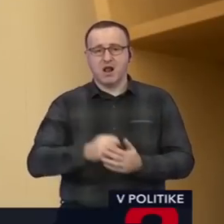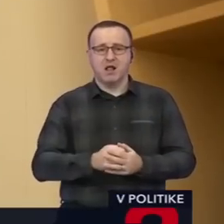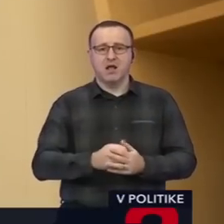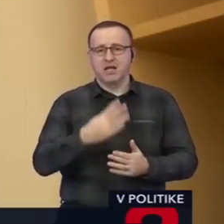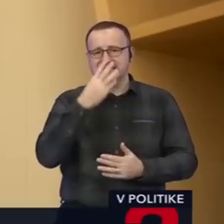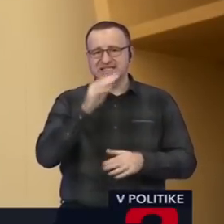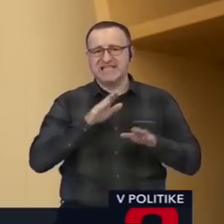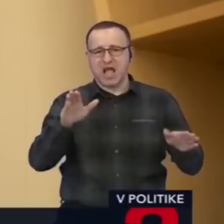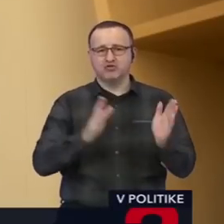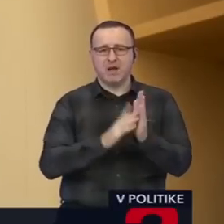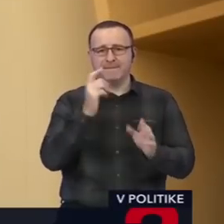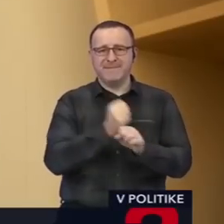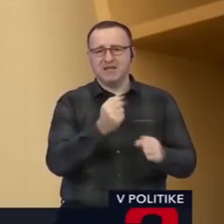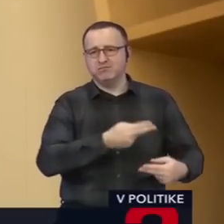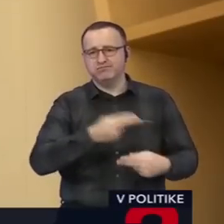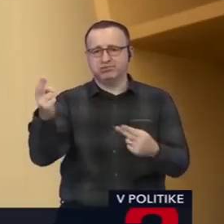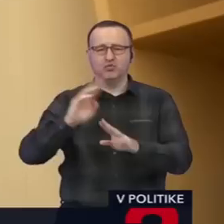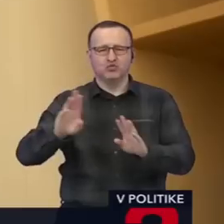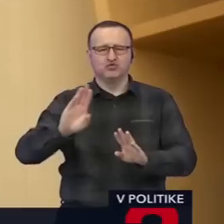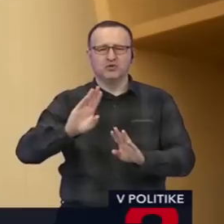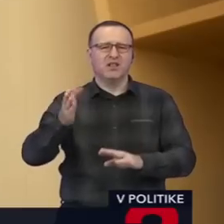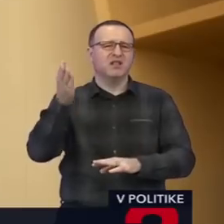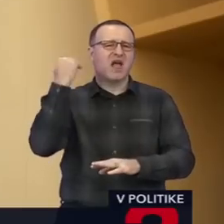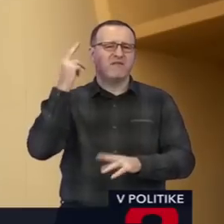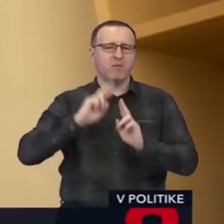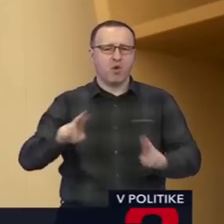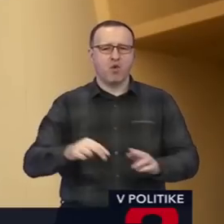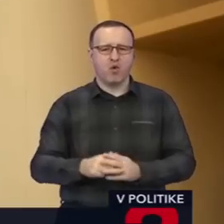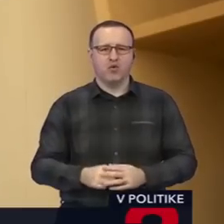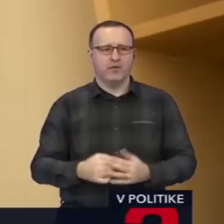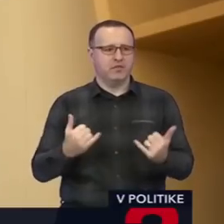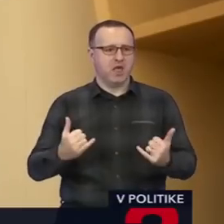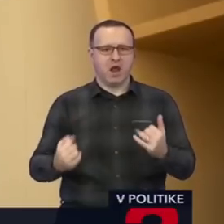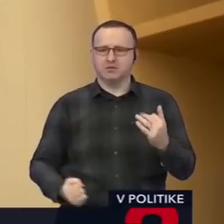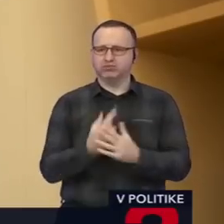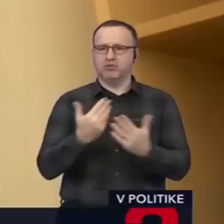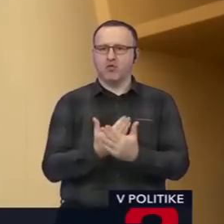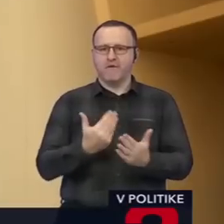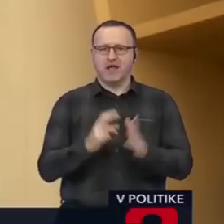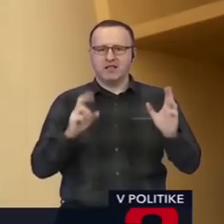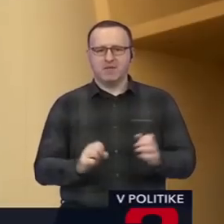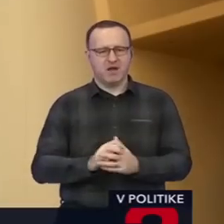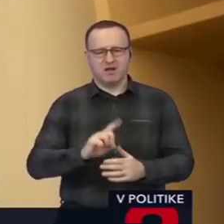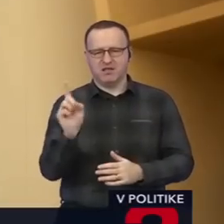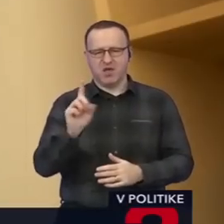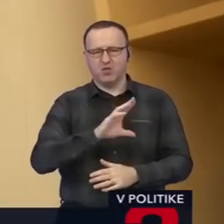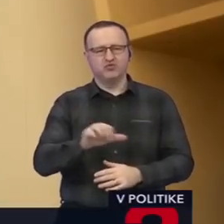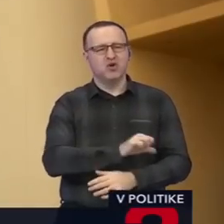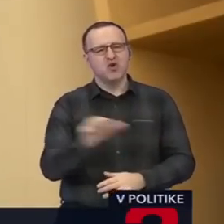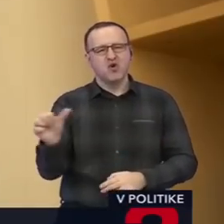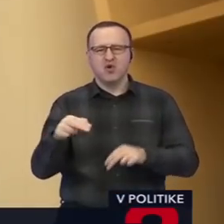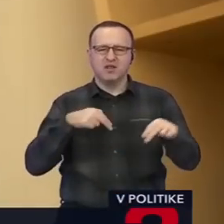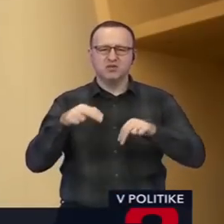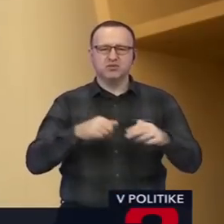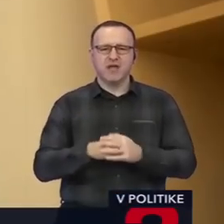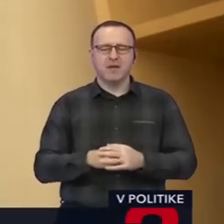sme kľudne mohli urobiť už dávnejšie. Táto téma nie je na stole prvý mesiac, bavíme sa o nej vyše roka. Je spôsob, ako tie